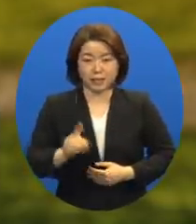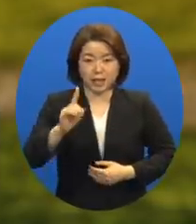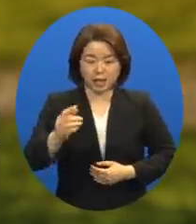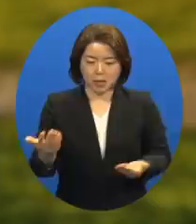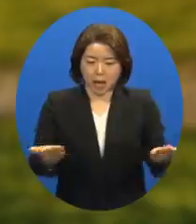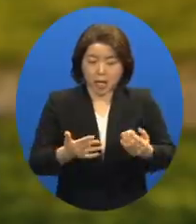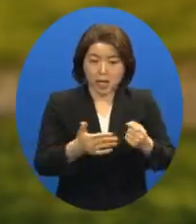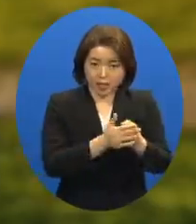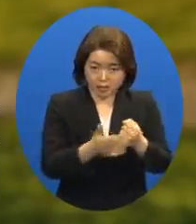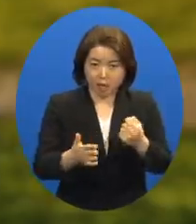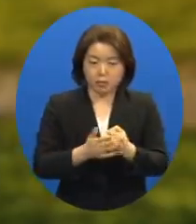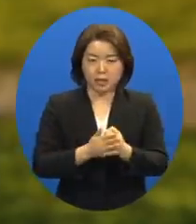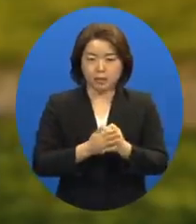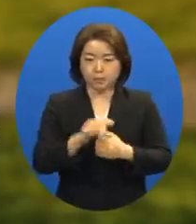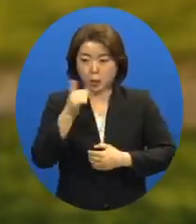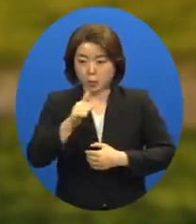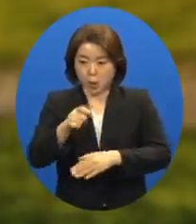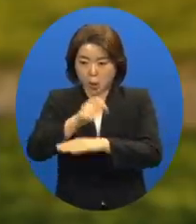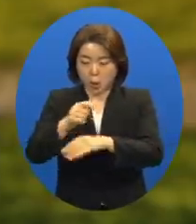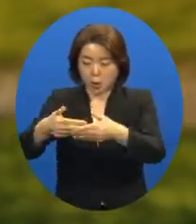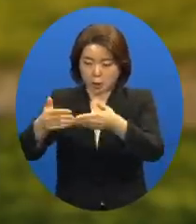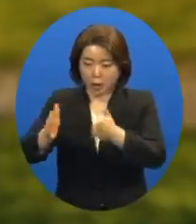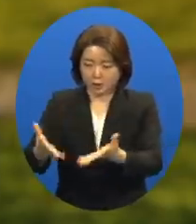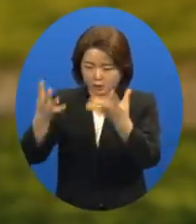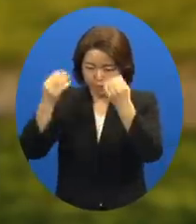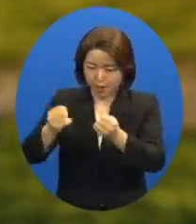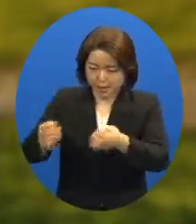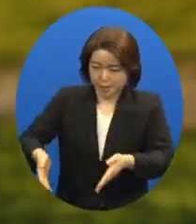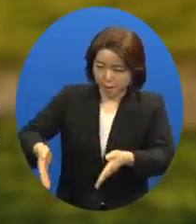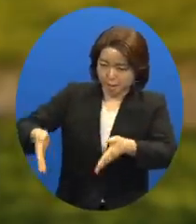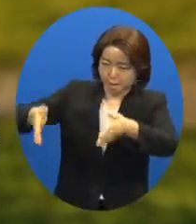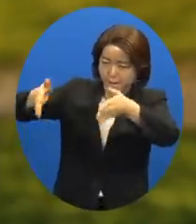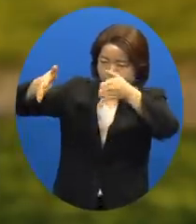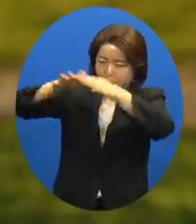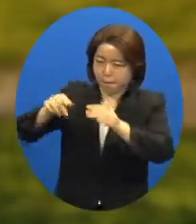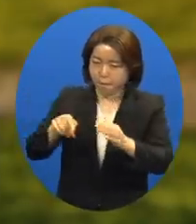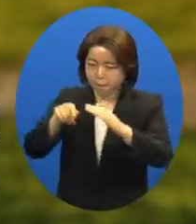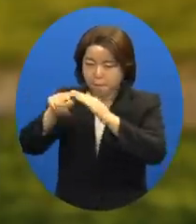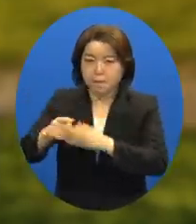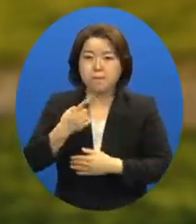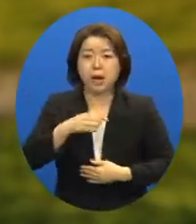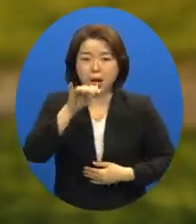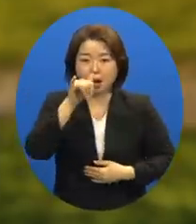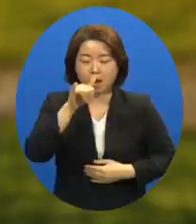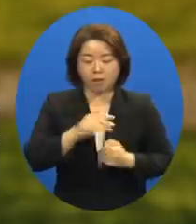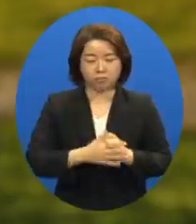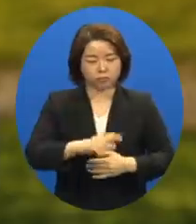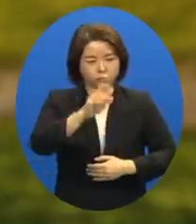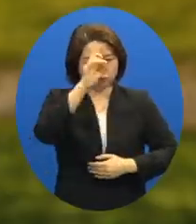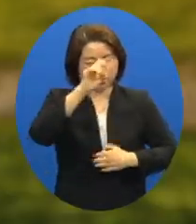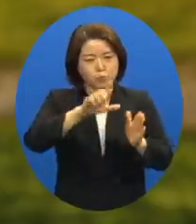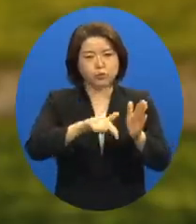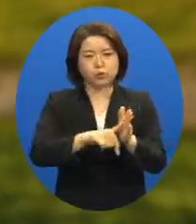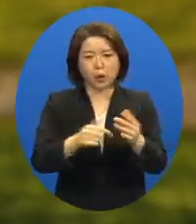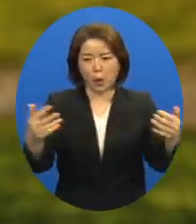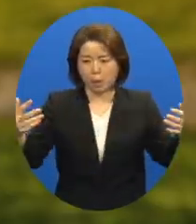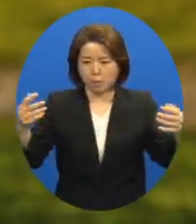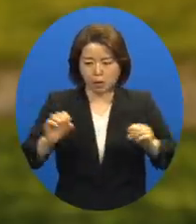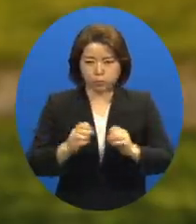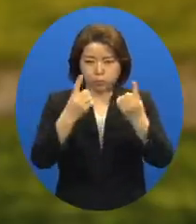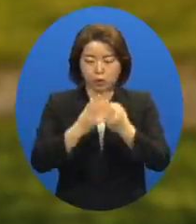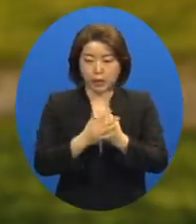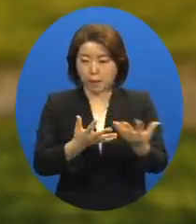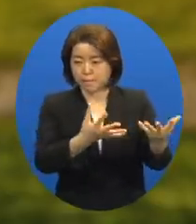업무적인 일로 변호사 사무실이 많이 모인 고급 빌딩을 가야만 했고 점심시간이 겹쳐서인지 많은 인파가 제